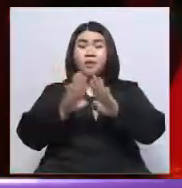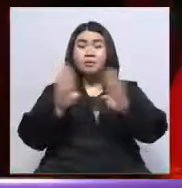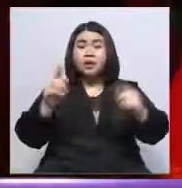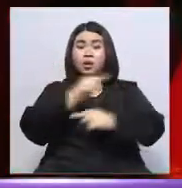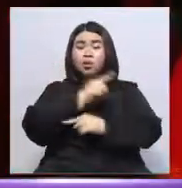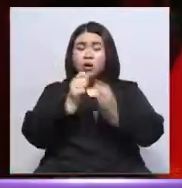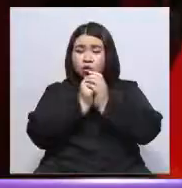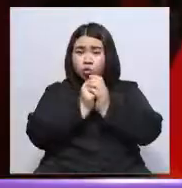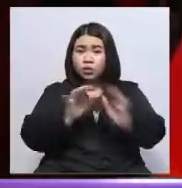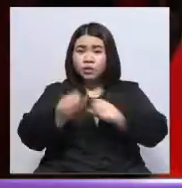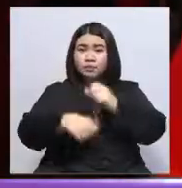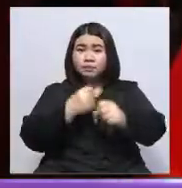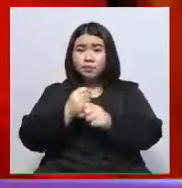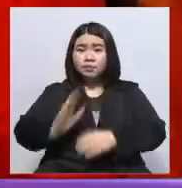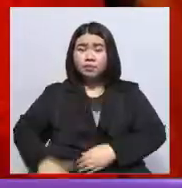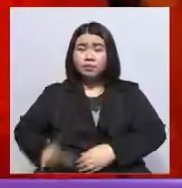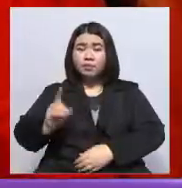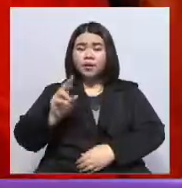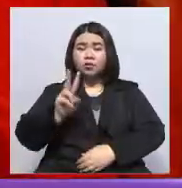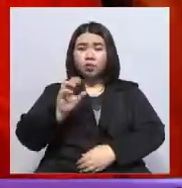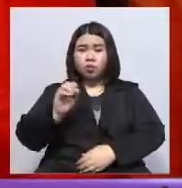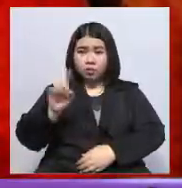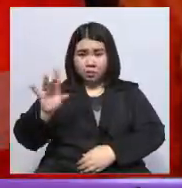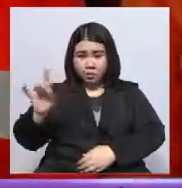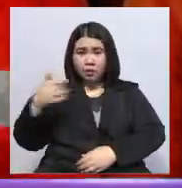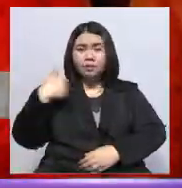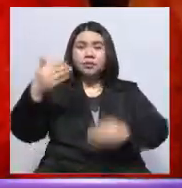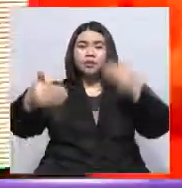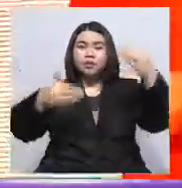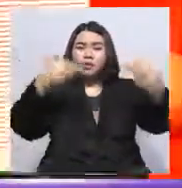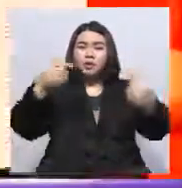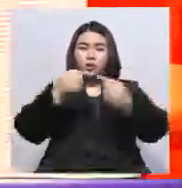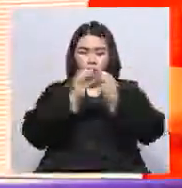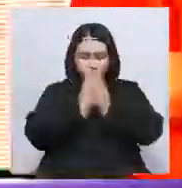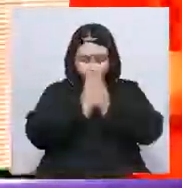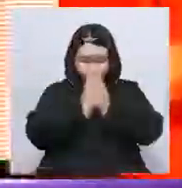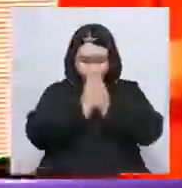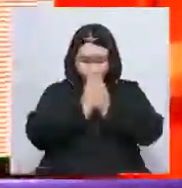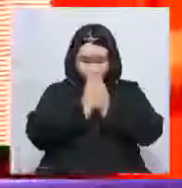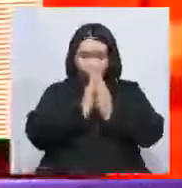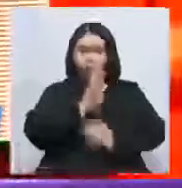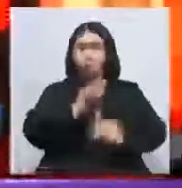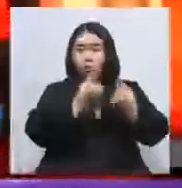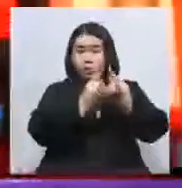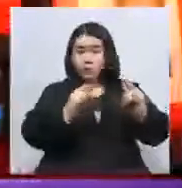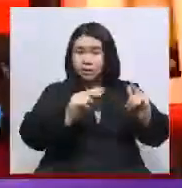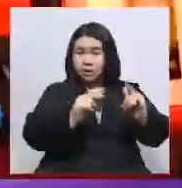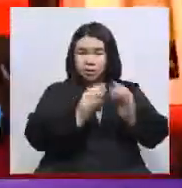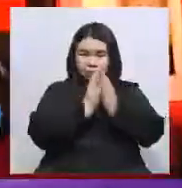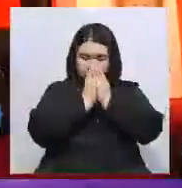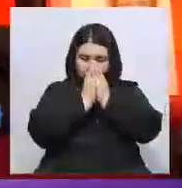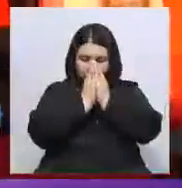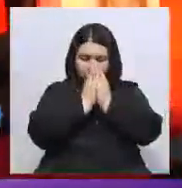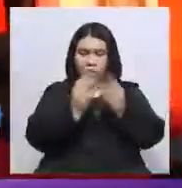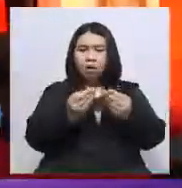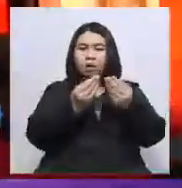จีนปีจอ2018ซึ่งภายในงานได้มีการจัดกิจกรรมสักการะสิ่งศักดิ์สิทธิ์คู่บ้านคู่เมืองกราบไหว้ขอ